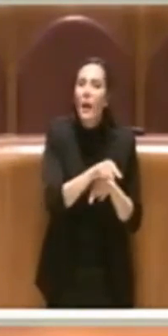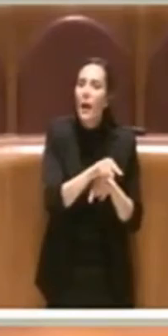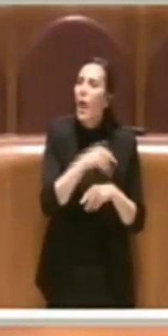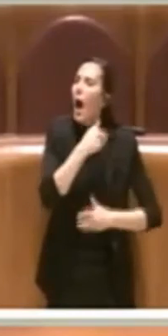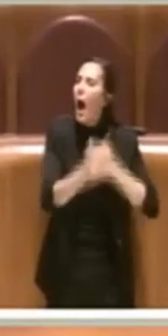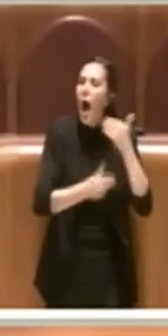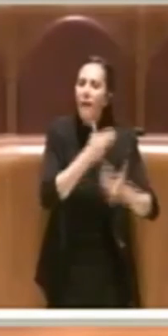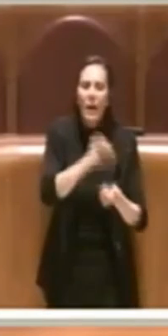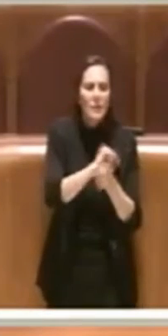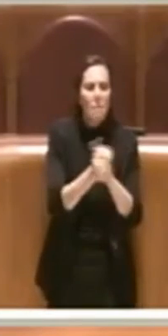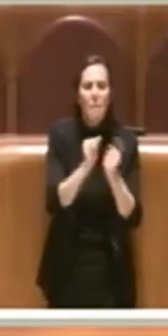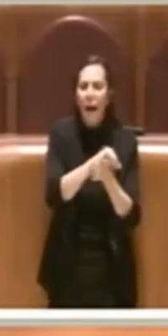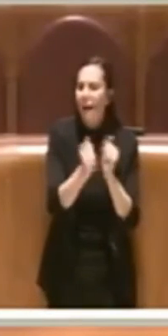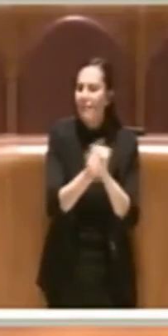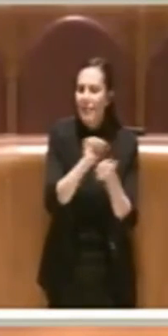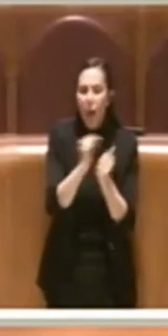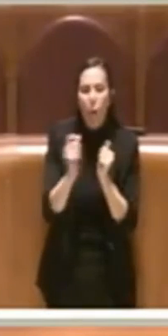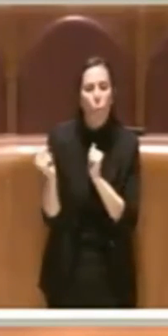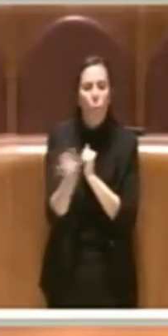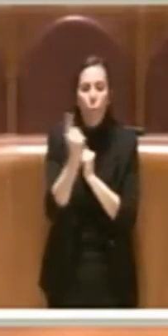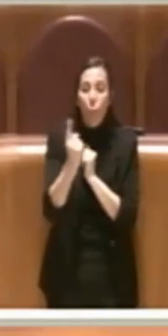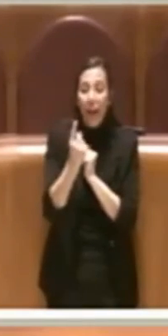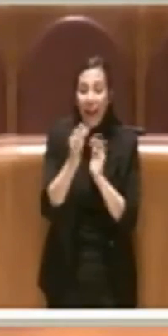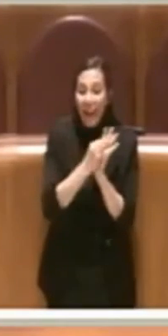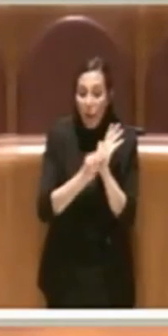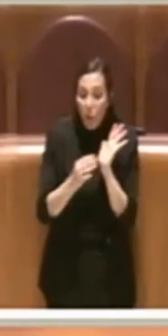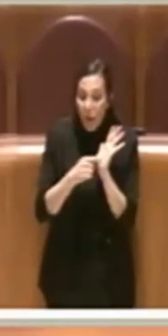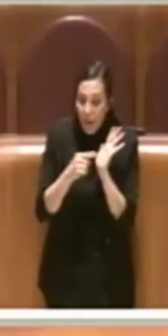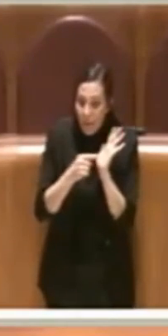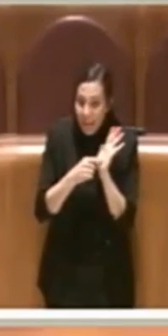sua battaglia. L'unico che è riuscito a portare a casa il regolamento